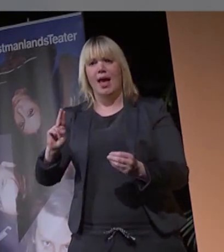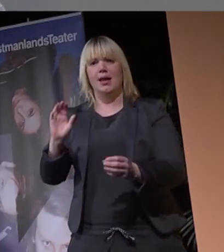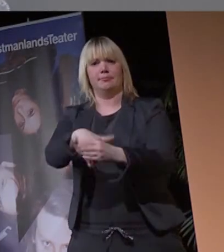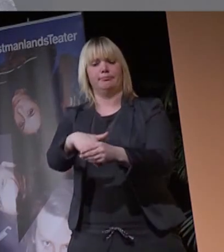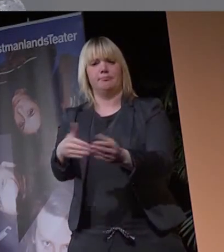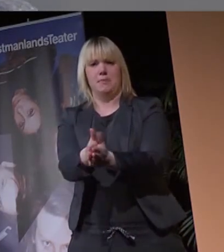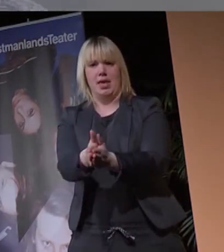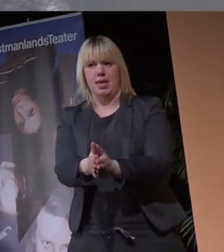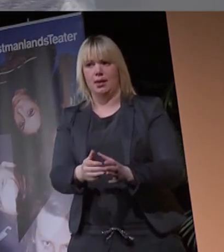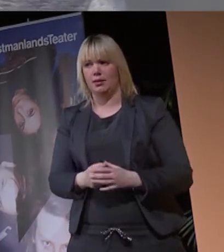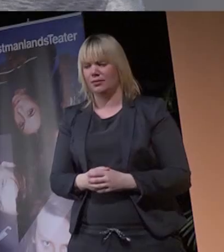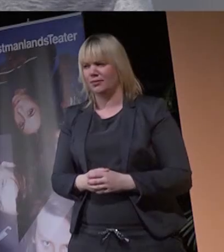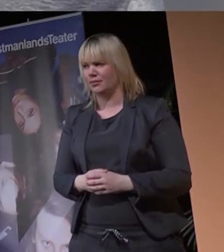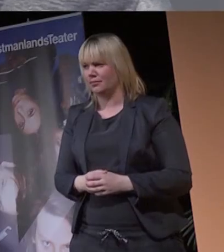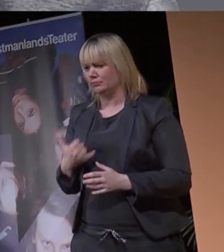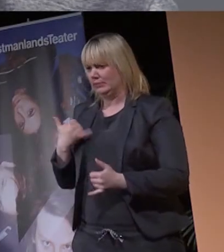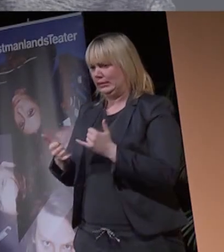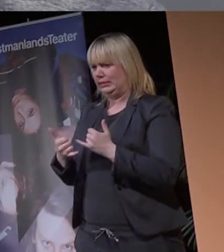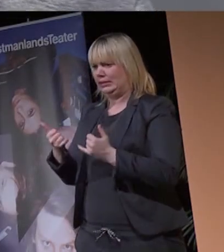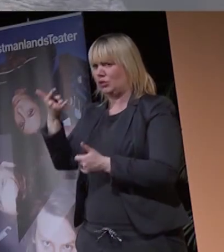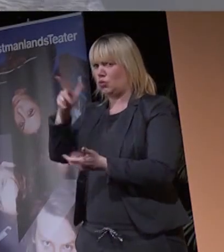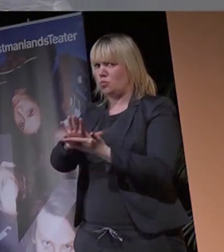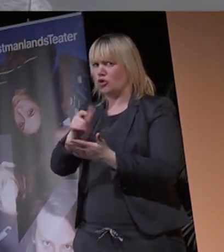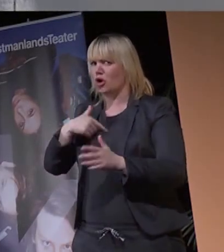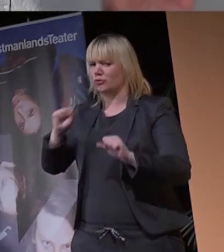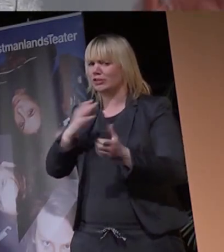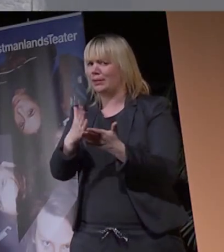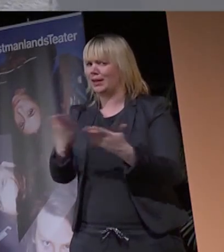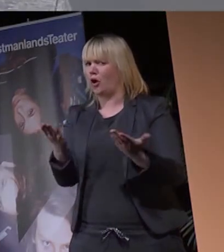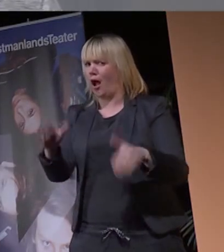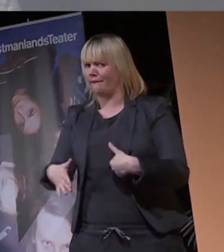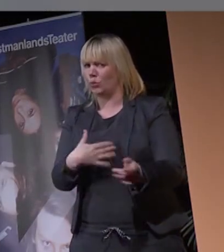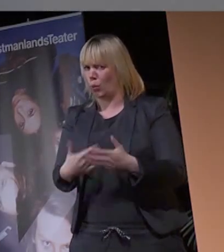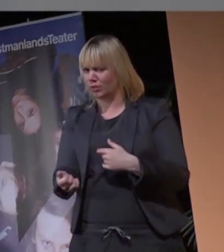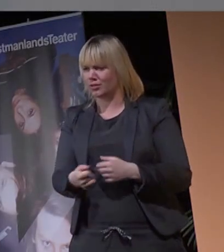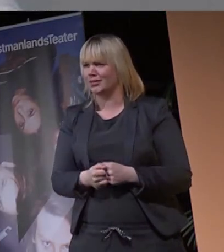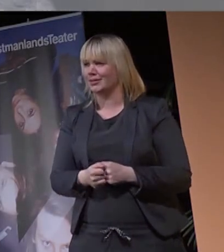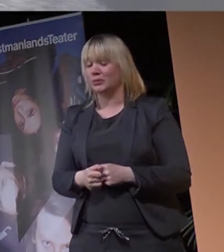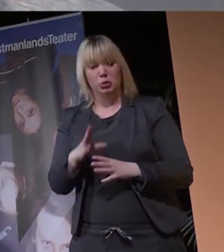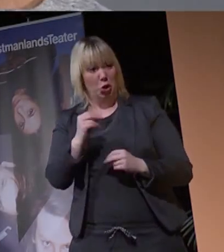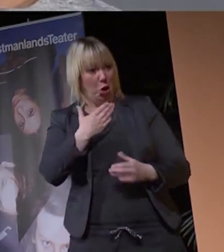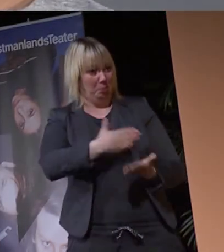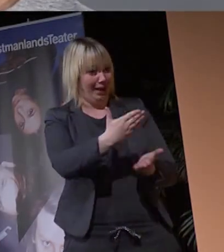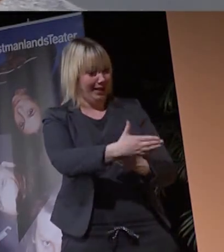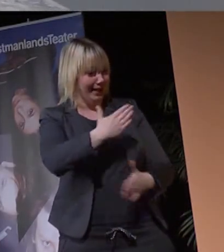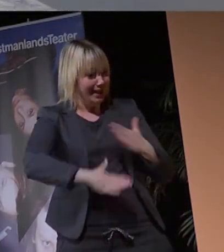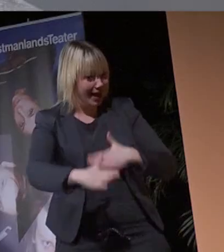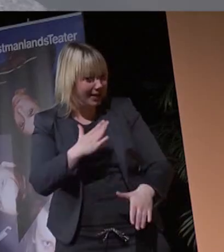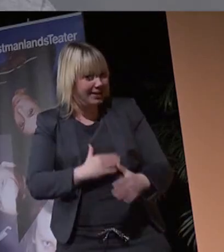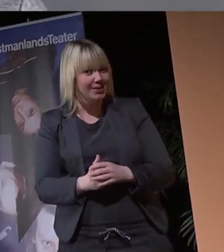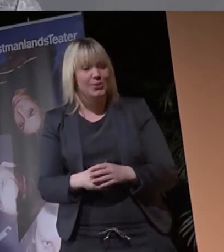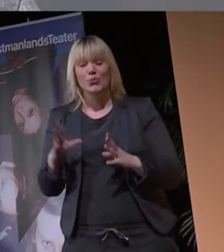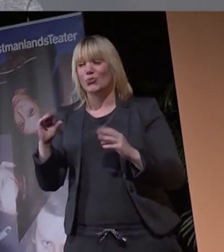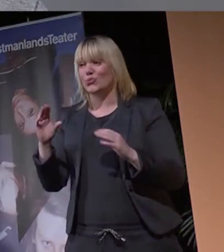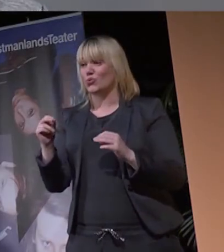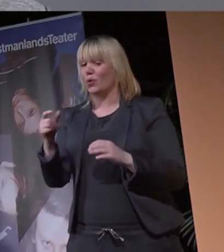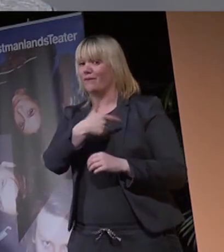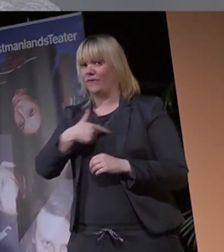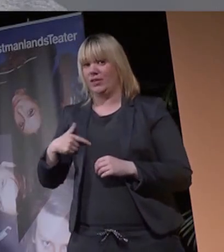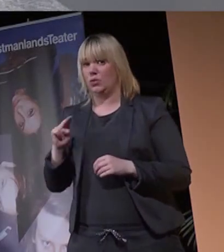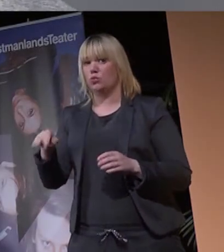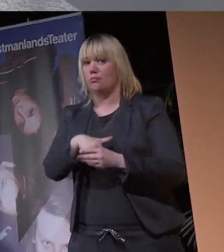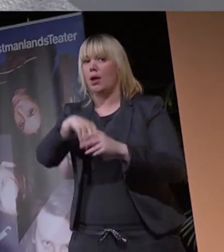Men du har ju nog inte hängt med de senaste 7 månaderna vad vi gör. Berätta. Välkommen. Tack så mycket. Vi är ju en ny regering. Vi